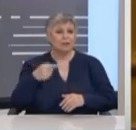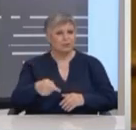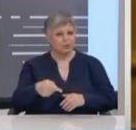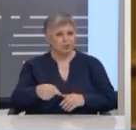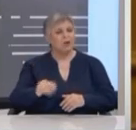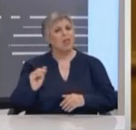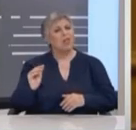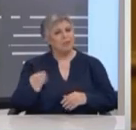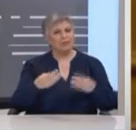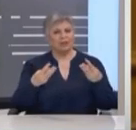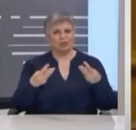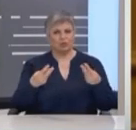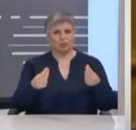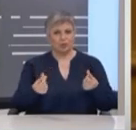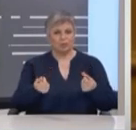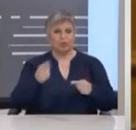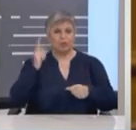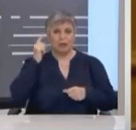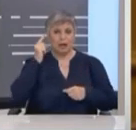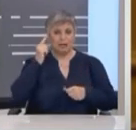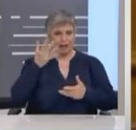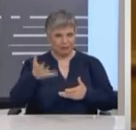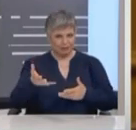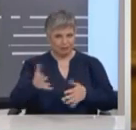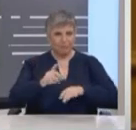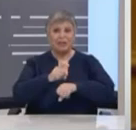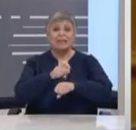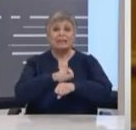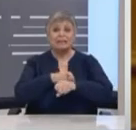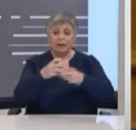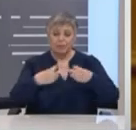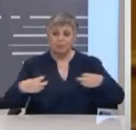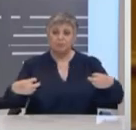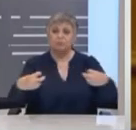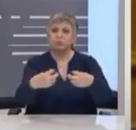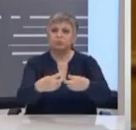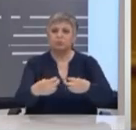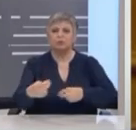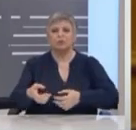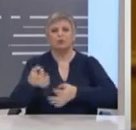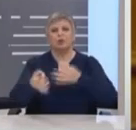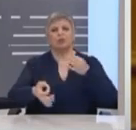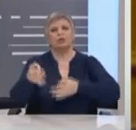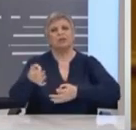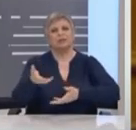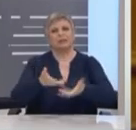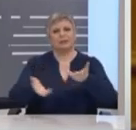να διαπιστώσετε ότι και κατά τη διάρκεια των διαπραγματεύσεων, αλλά και μετά, όλες οι